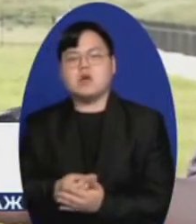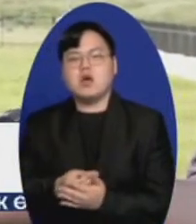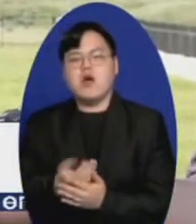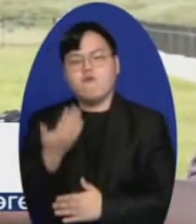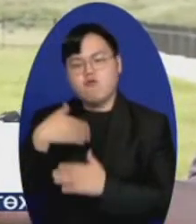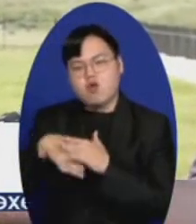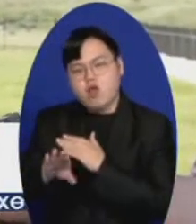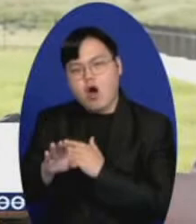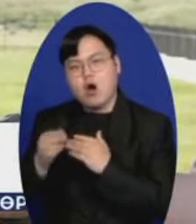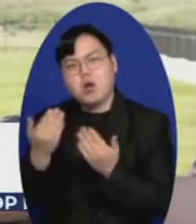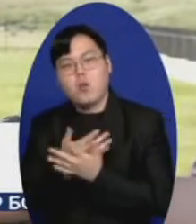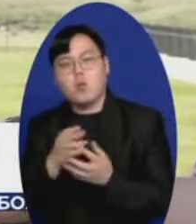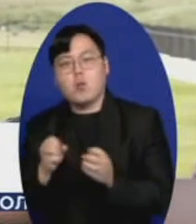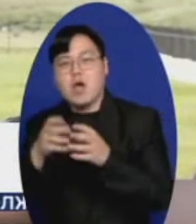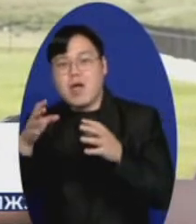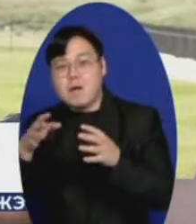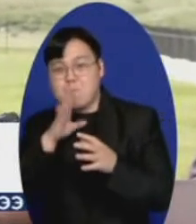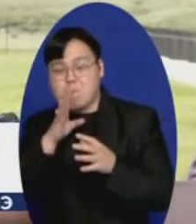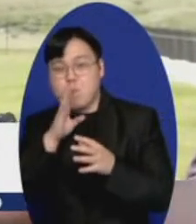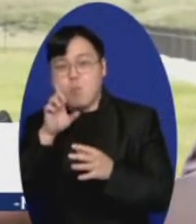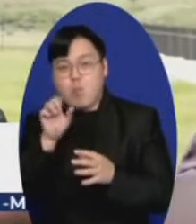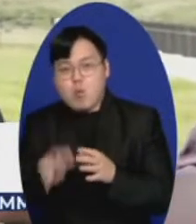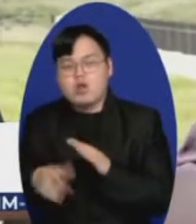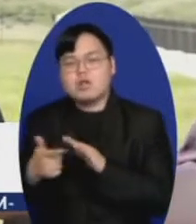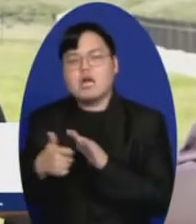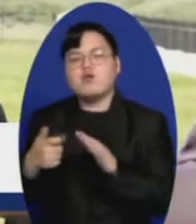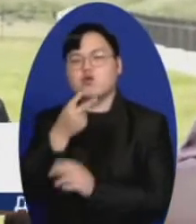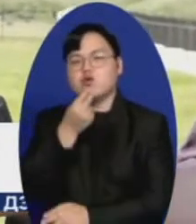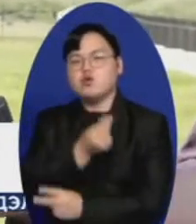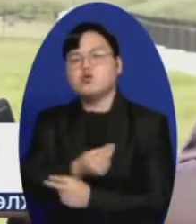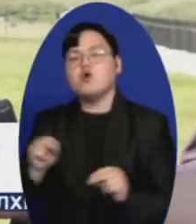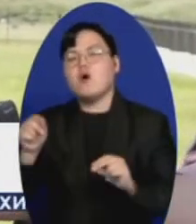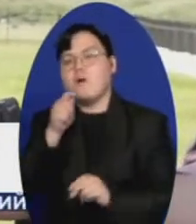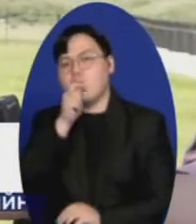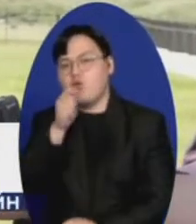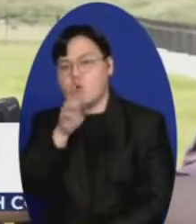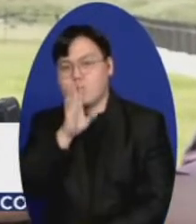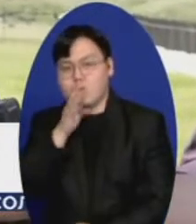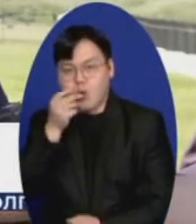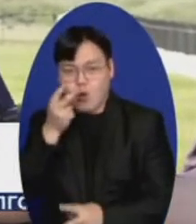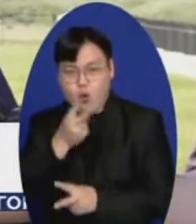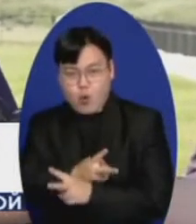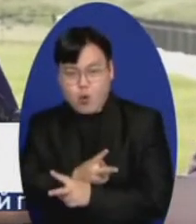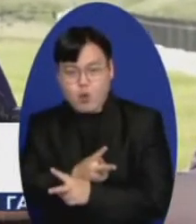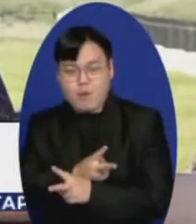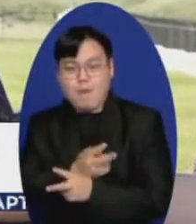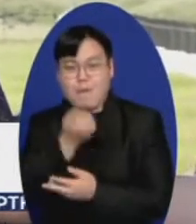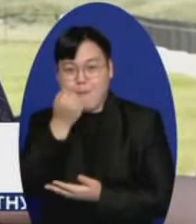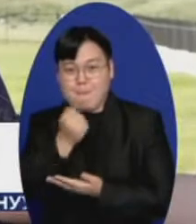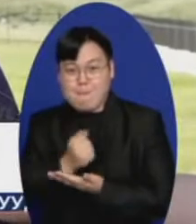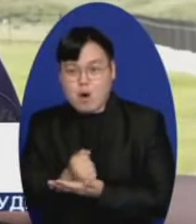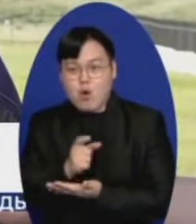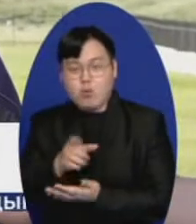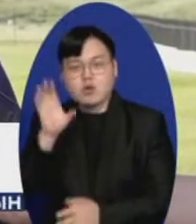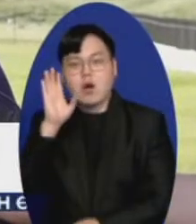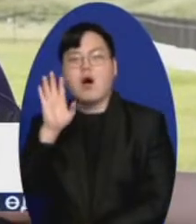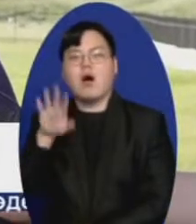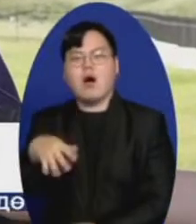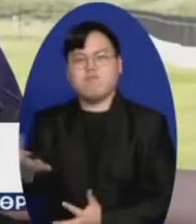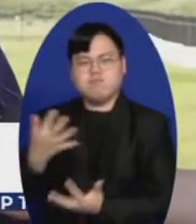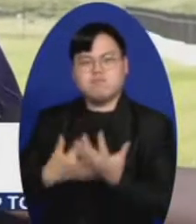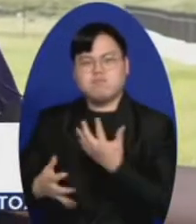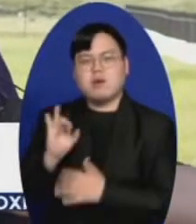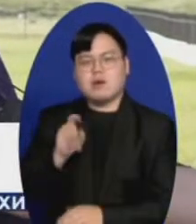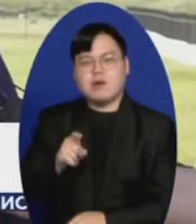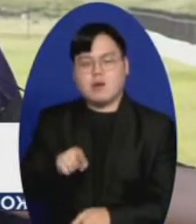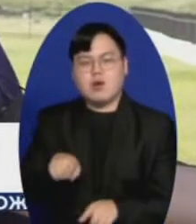тиймээ контент хийж байгаа тохиолдолд бол бид нар татруус чиглүүлэх юм хуулийг баталсан. За энэ агуулгаараа их олон хүмүүс бас зорж ирж байна. За өнөөдөр ч гэсэн бас энэ чинь бас их